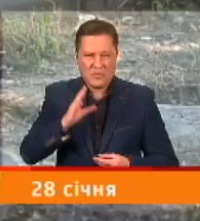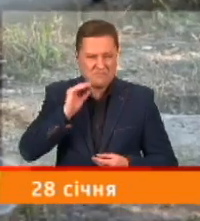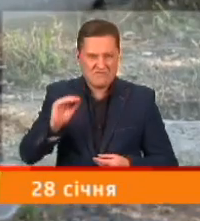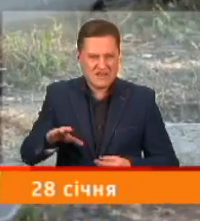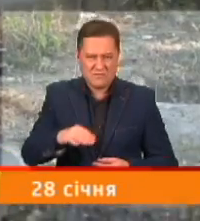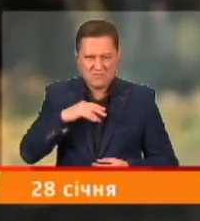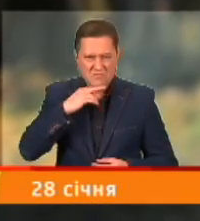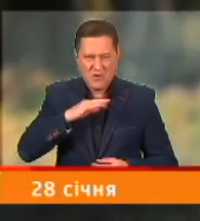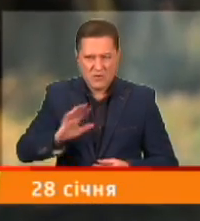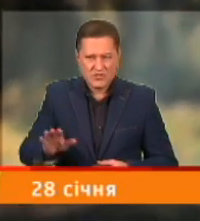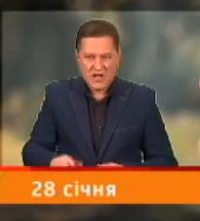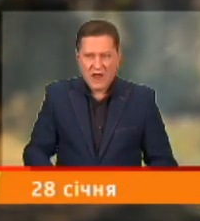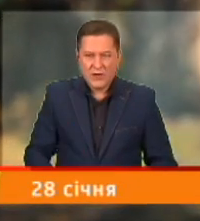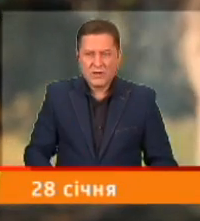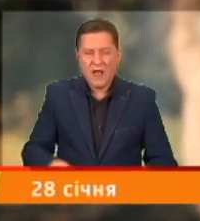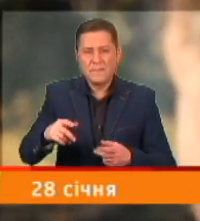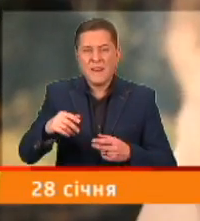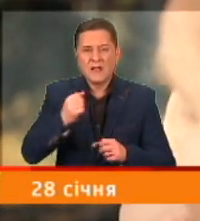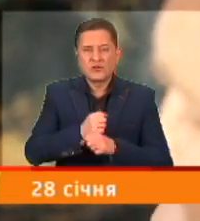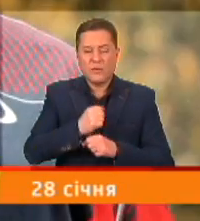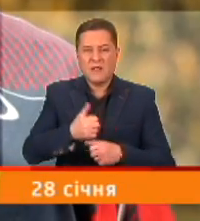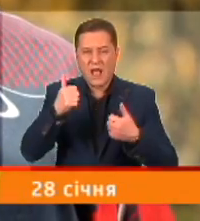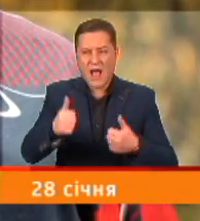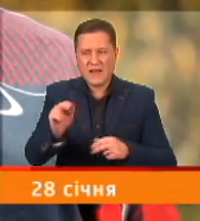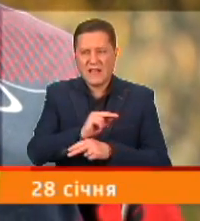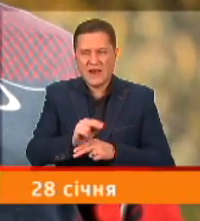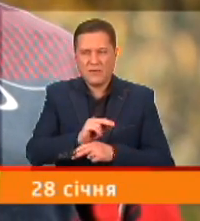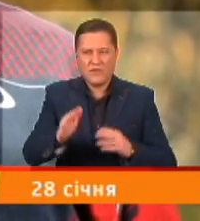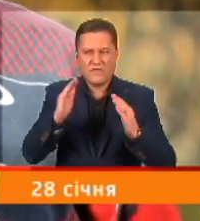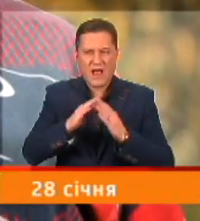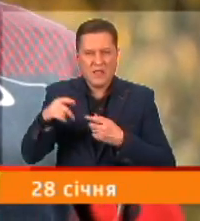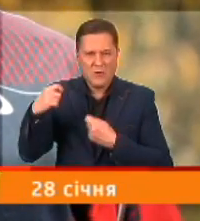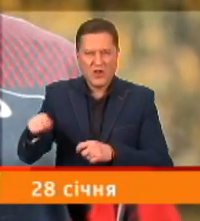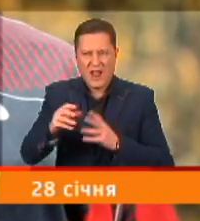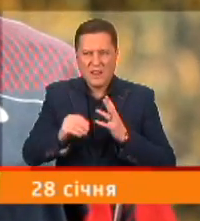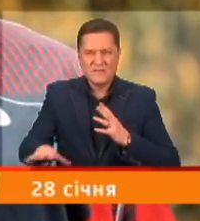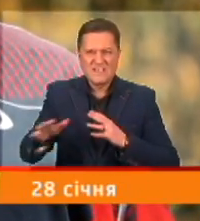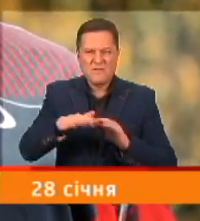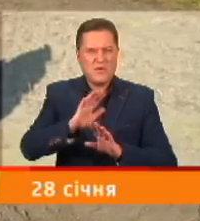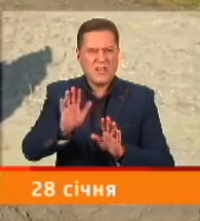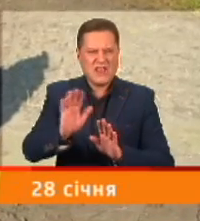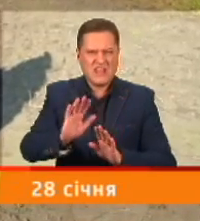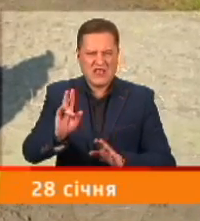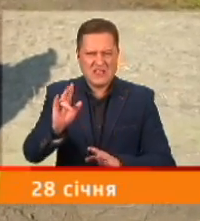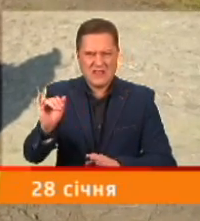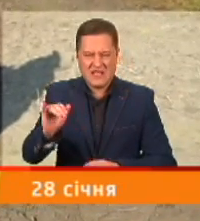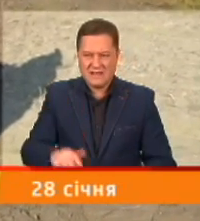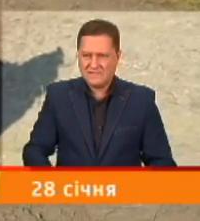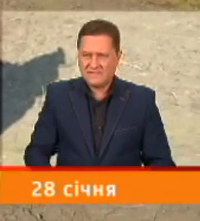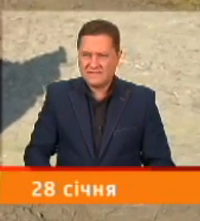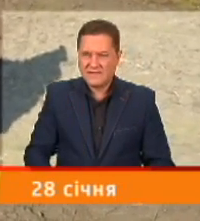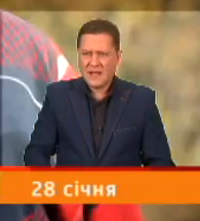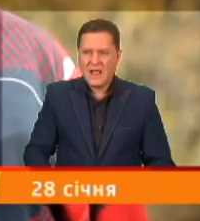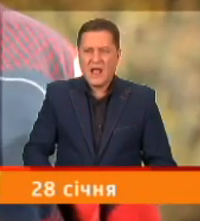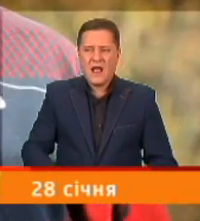може, ви так би продали кілька своїх паїв, зробили б гарний ремонт в хаті? Ні. Поїхали б відпочивати десь? Ні. По можливості